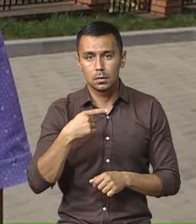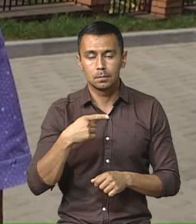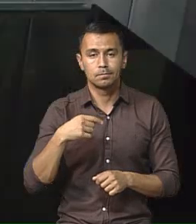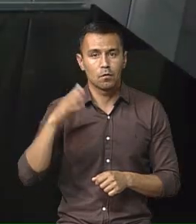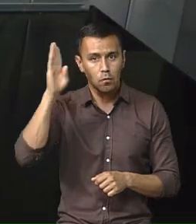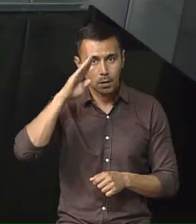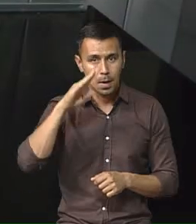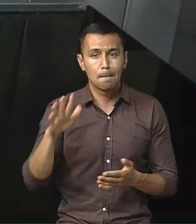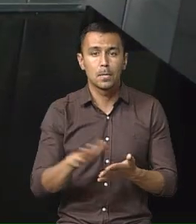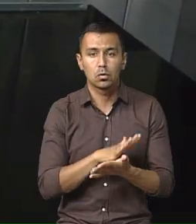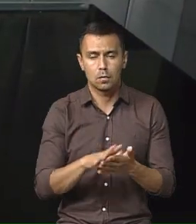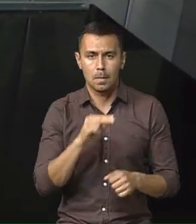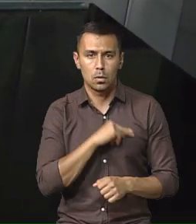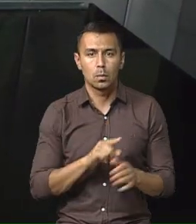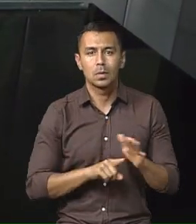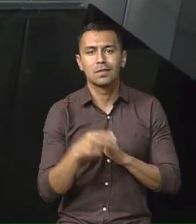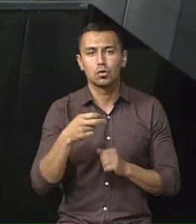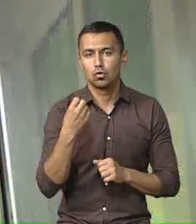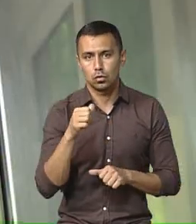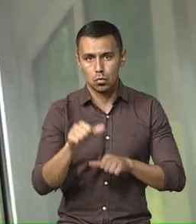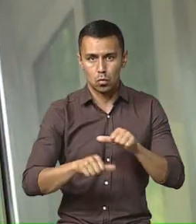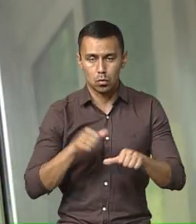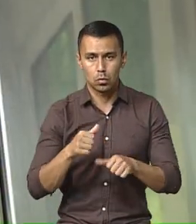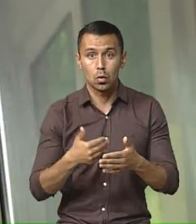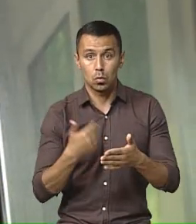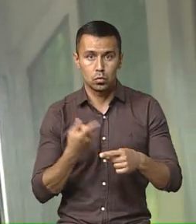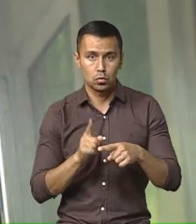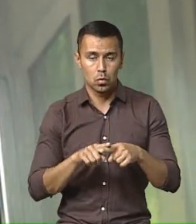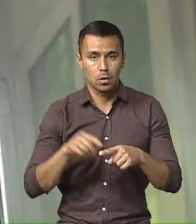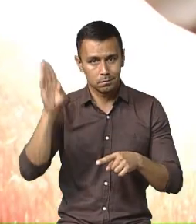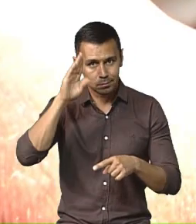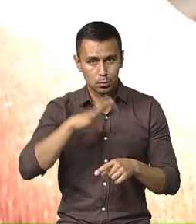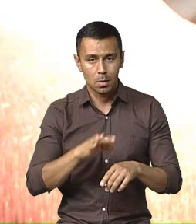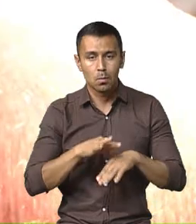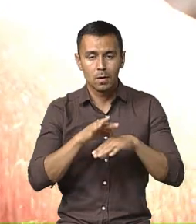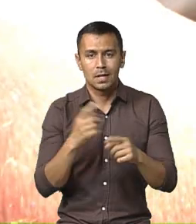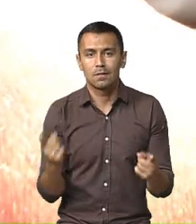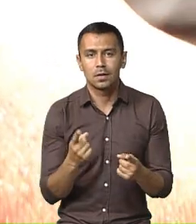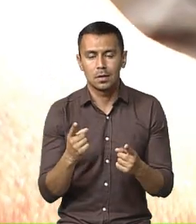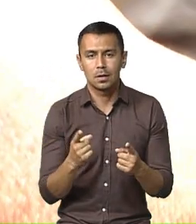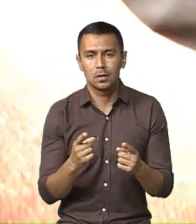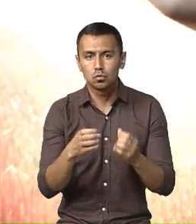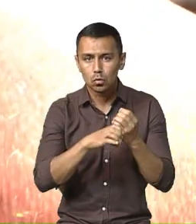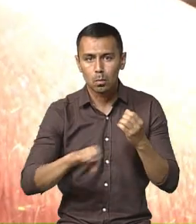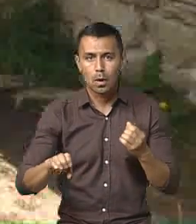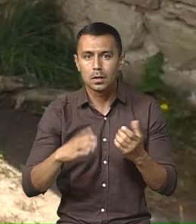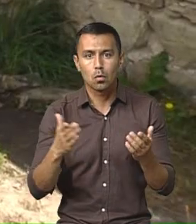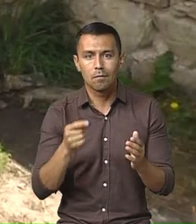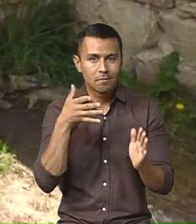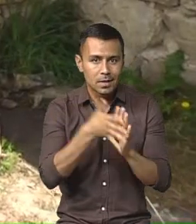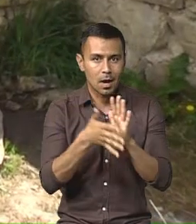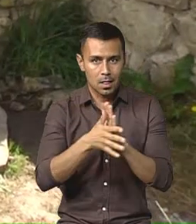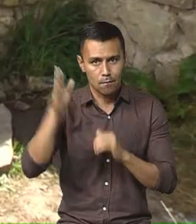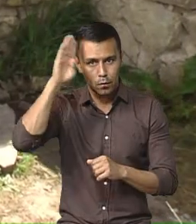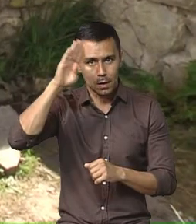мінеральною водою безкоштовно функціонує з 2013 року. До цього зі свердловини була проведена звичайна труба, з якої витікала вода. Михайло Жило,